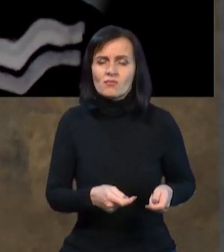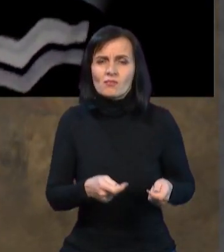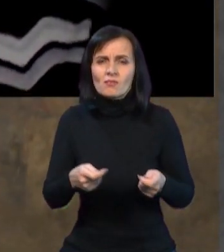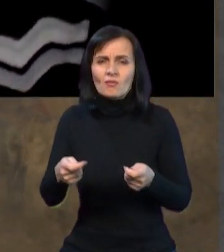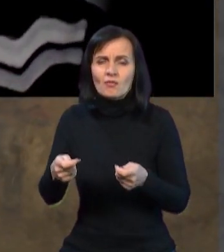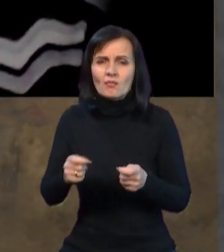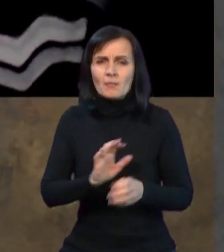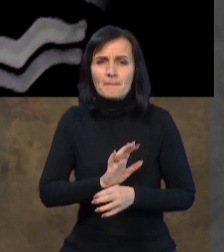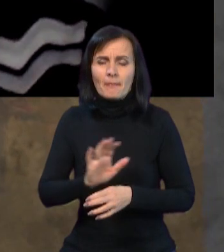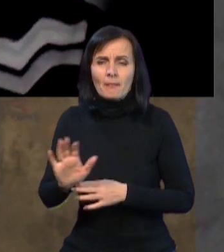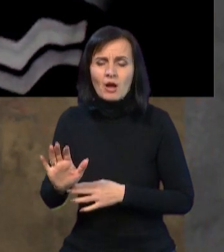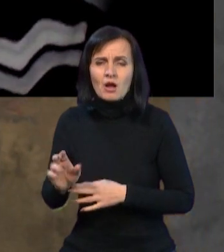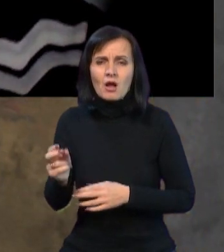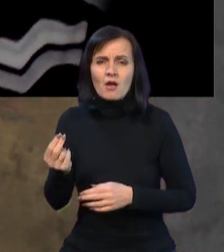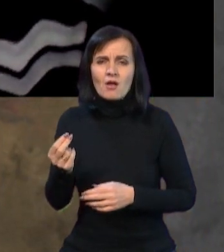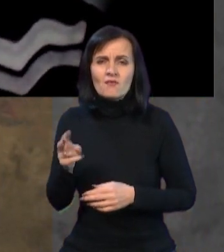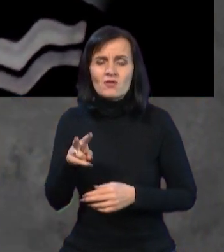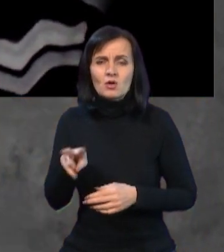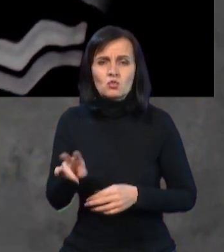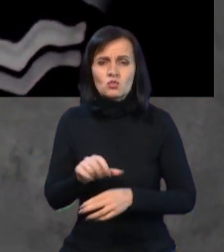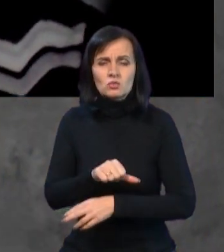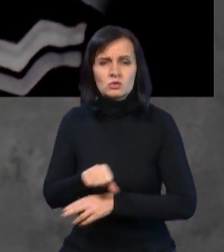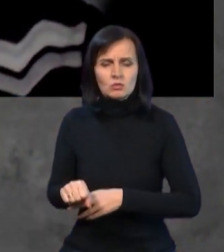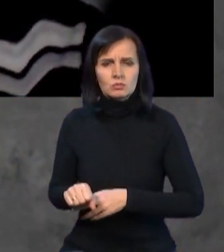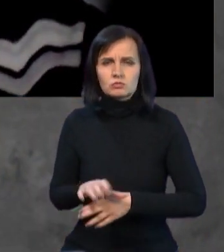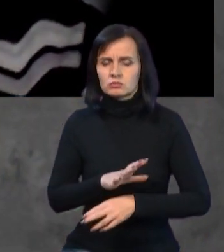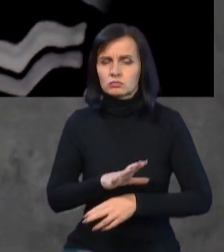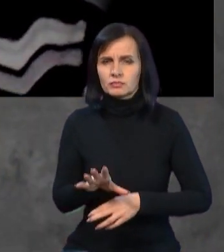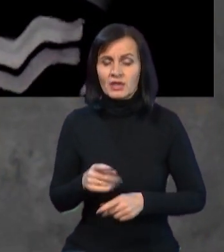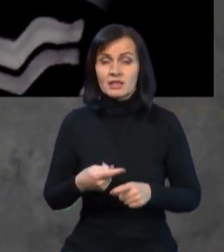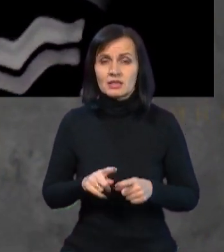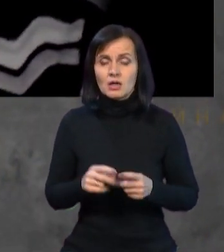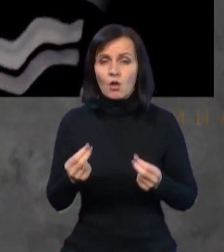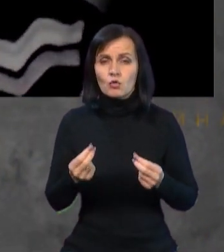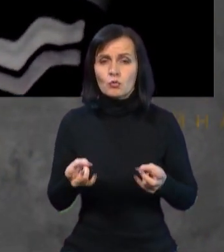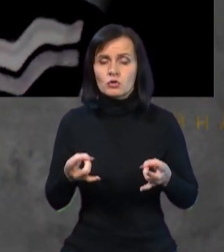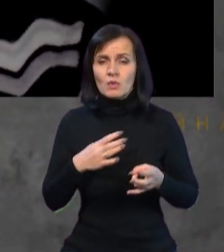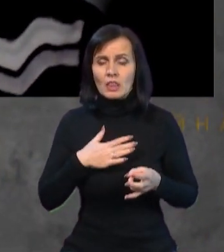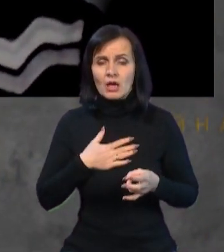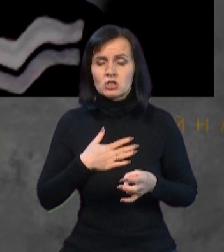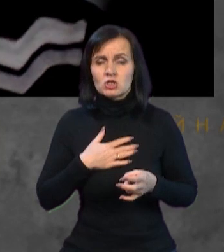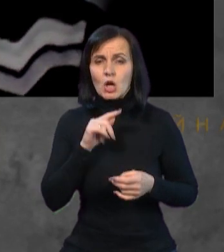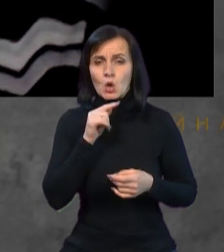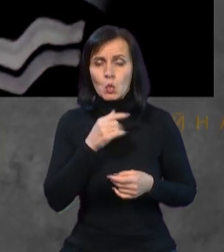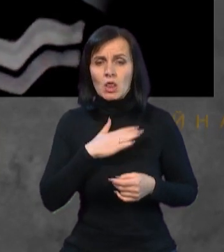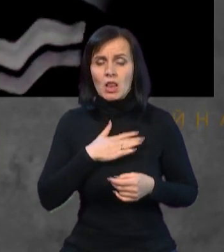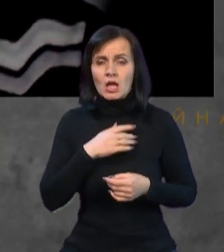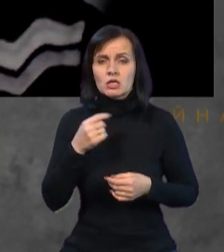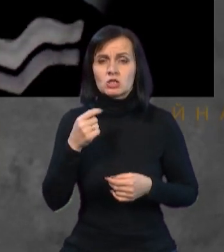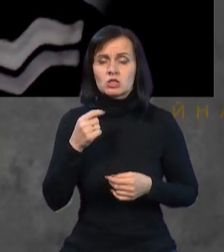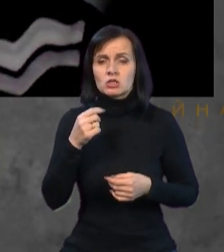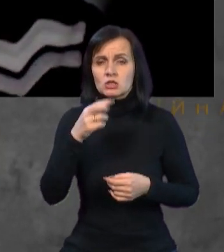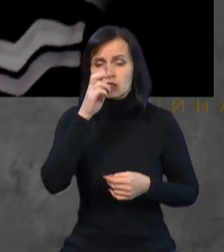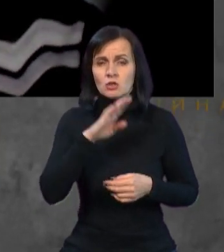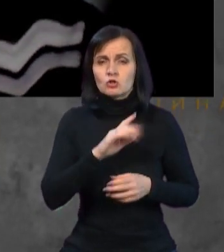кордон. Тому що ця валюта потрібна нашій економіці, нашій державі для того, щоб боронитися